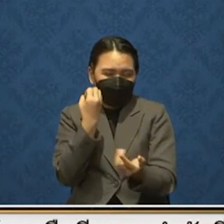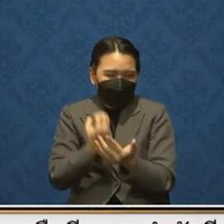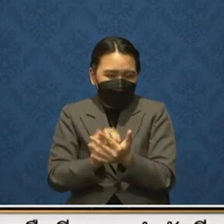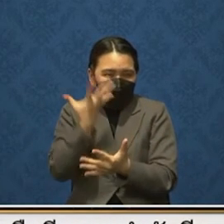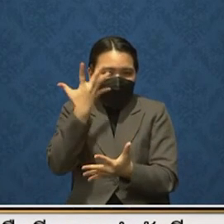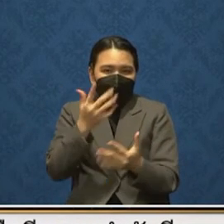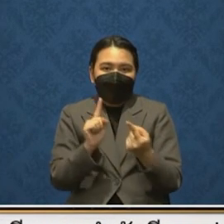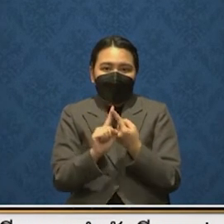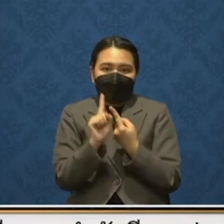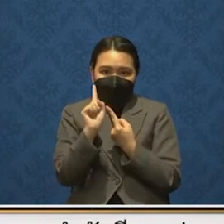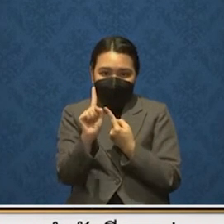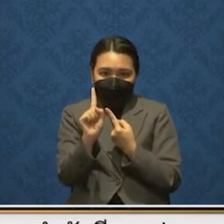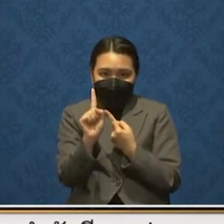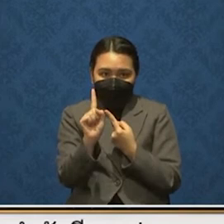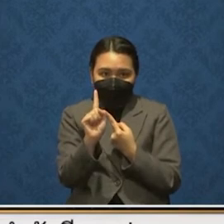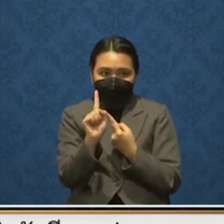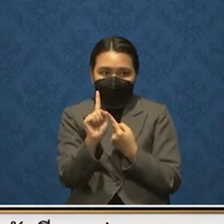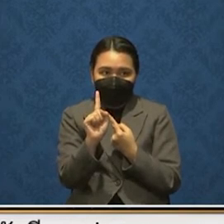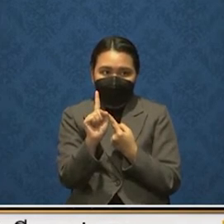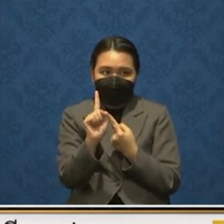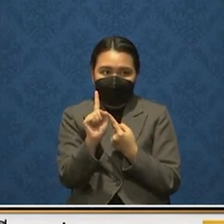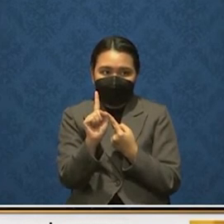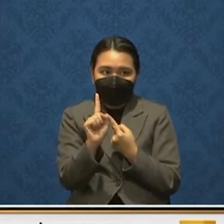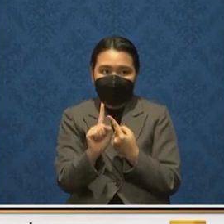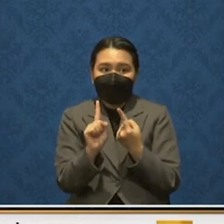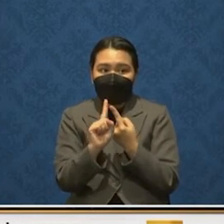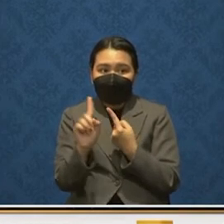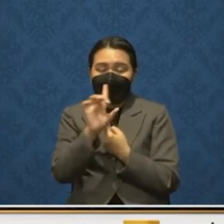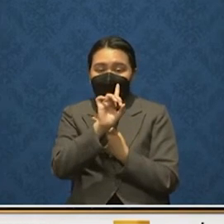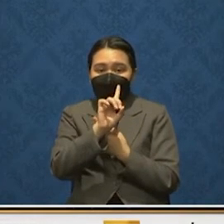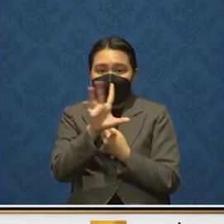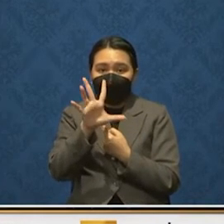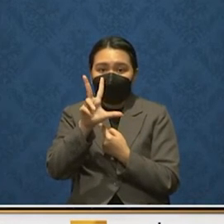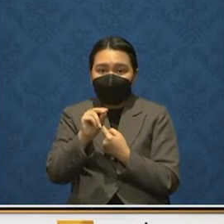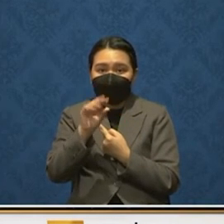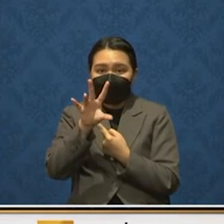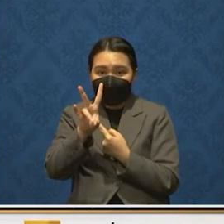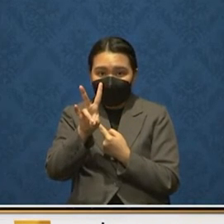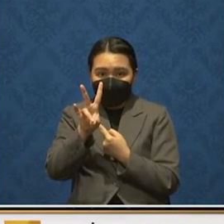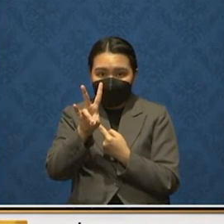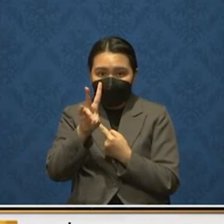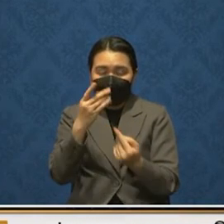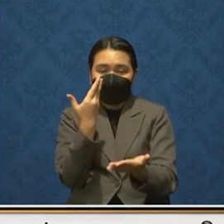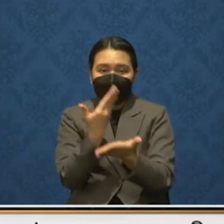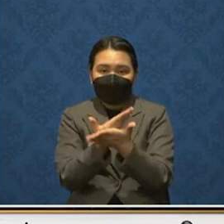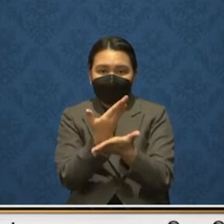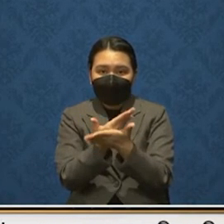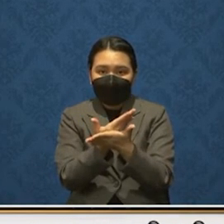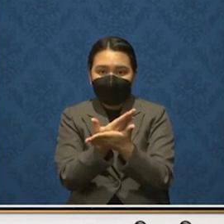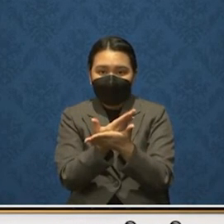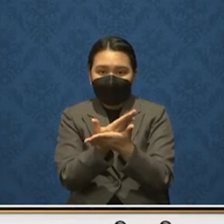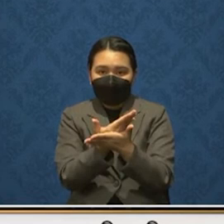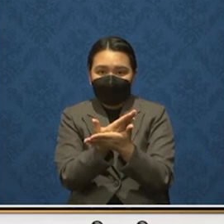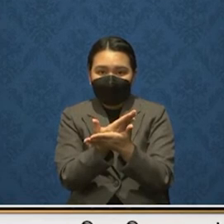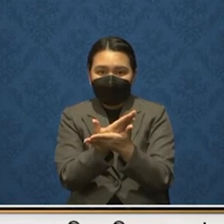ุดลำดับที่ 137มีเงินตัวนน